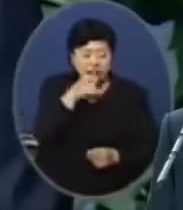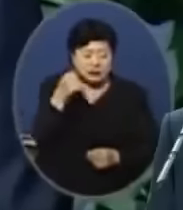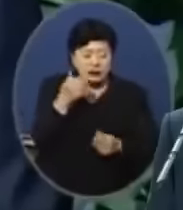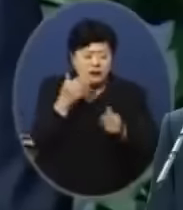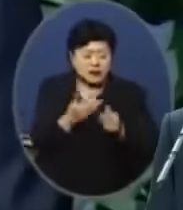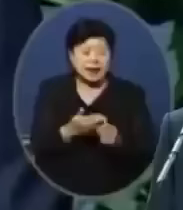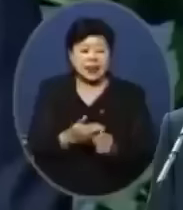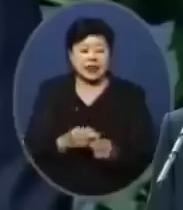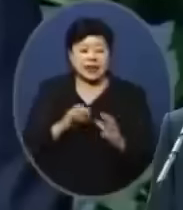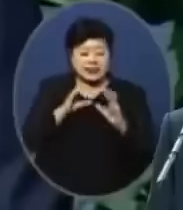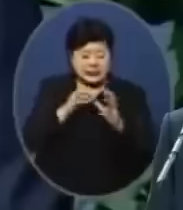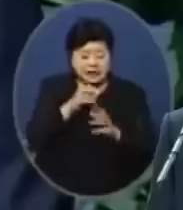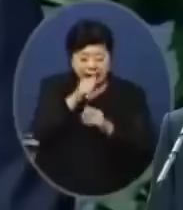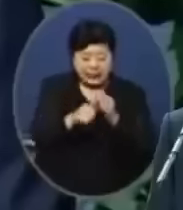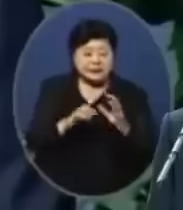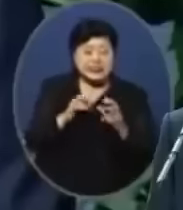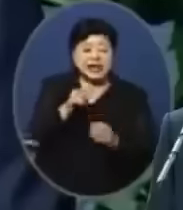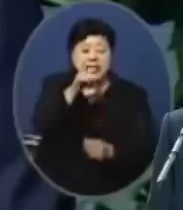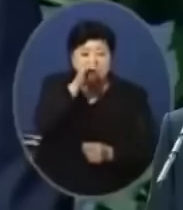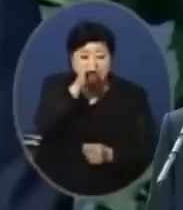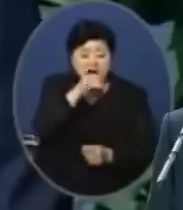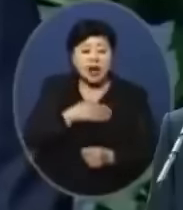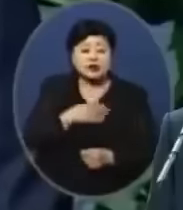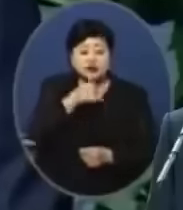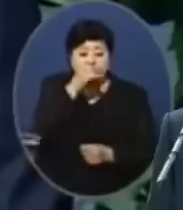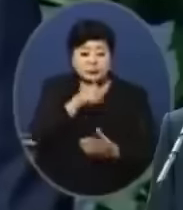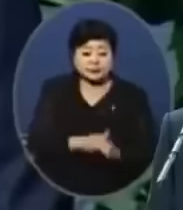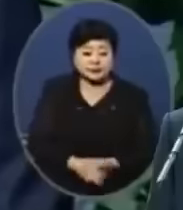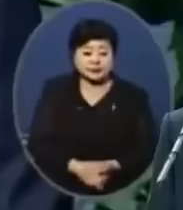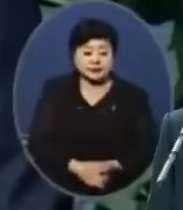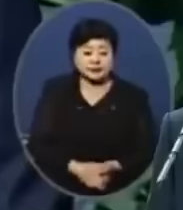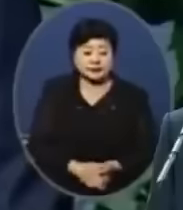성령의 세계, 하나님의 세계가 덮고 있는 것입니다.